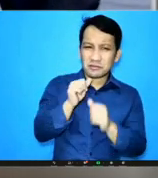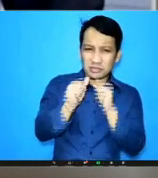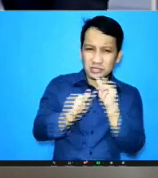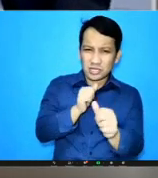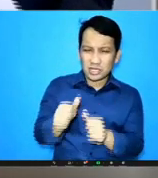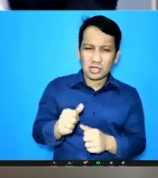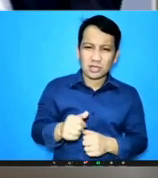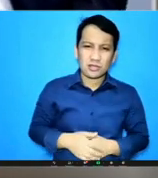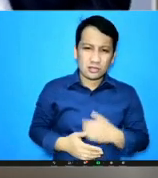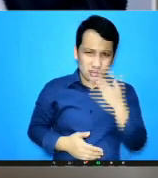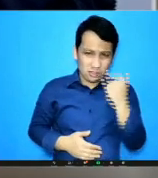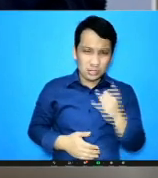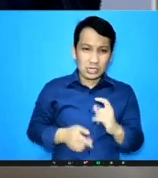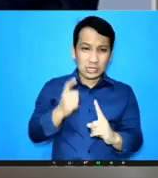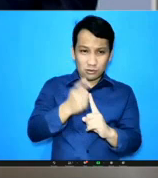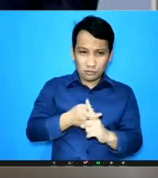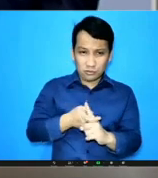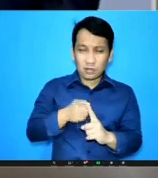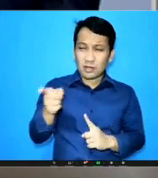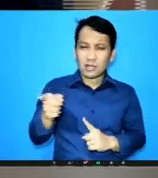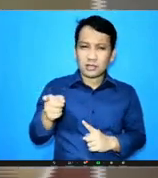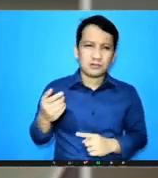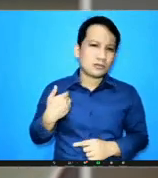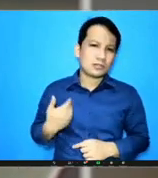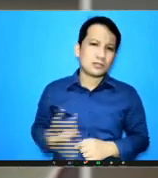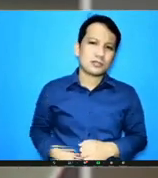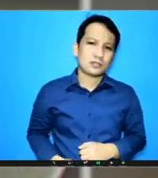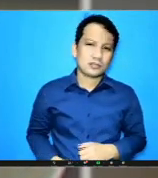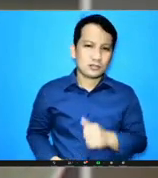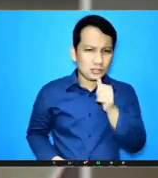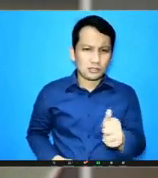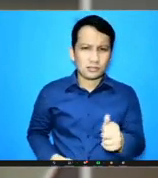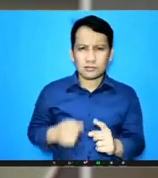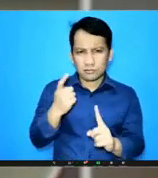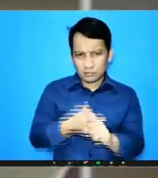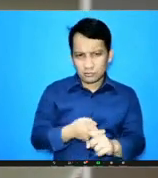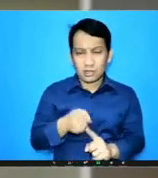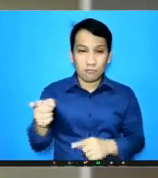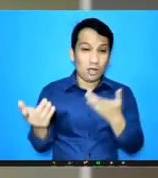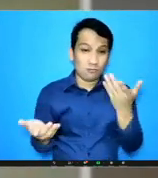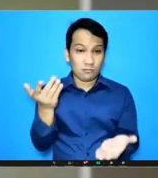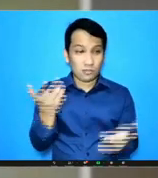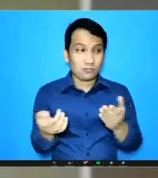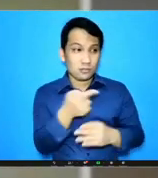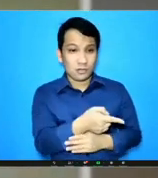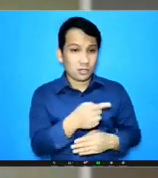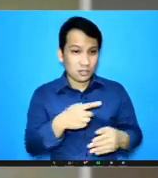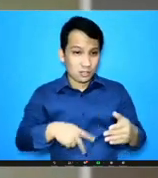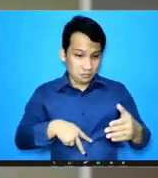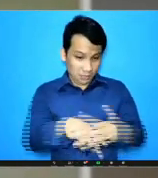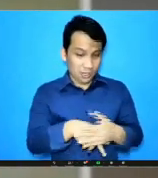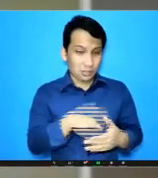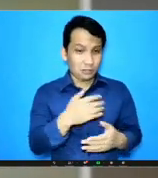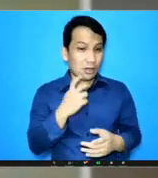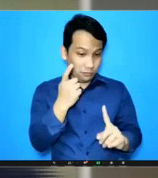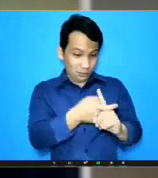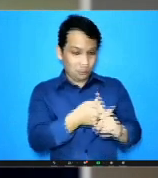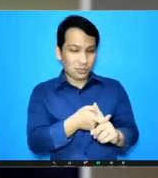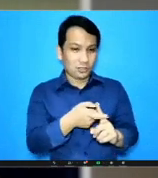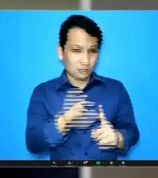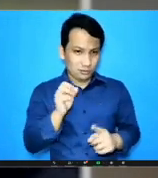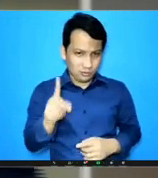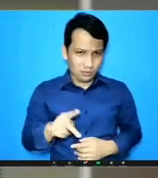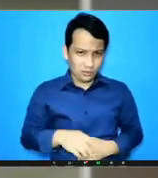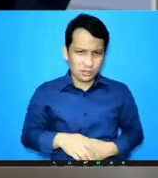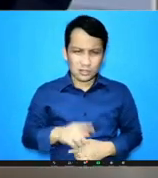isa yun? Nag-condom ka ba, hindi? Ay, hindi. Oh, baka anak mo, hindi ka nag-condom eh. Kung nag-condom ka, maaari,